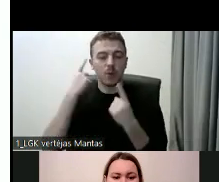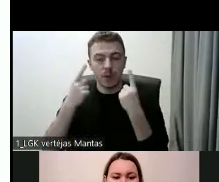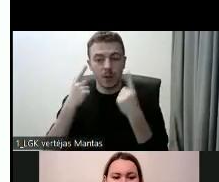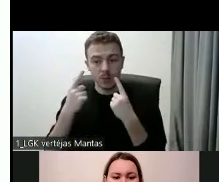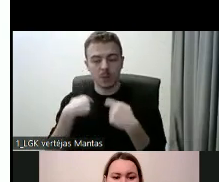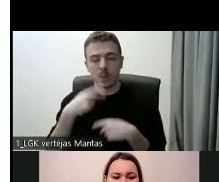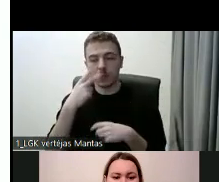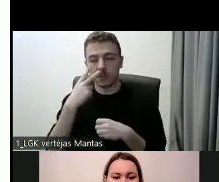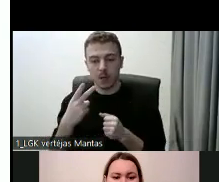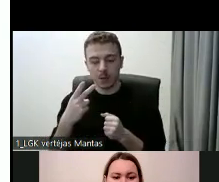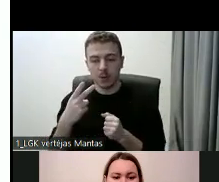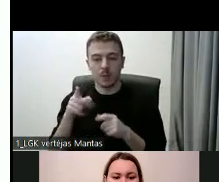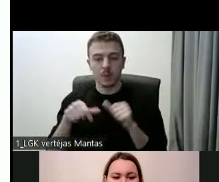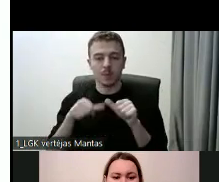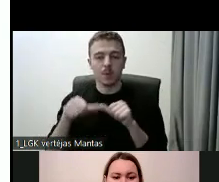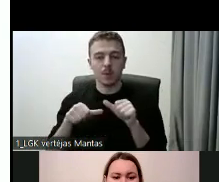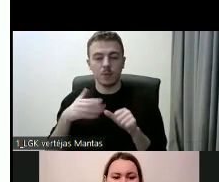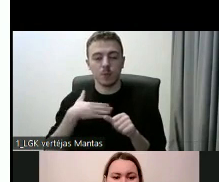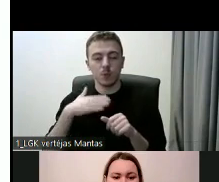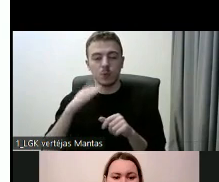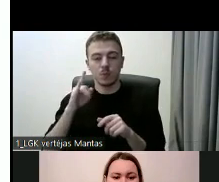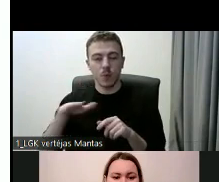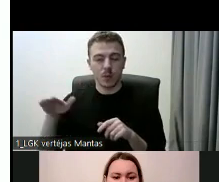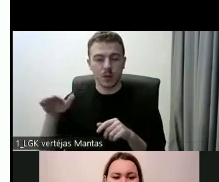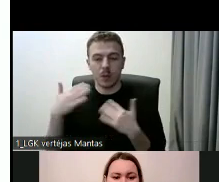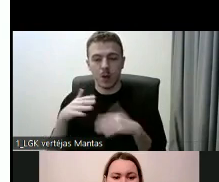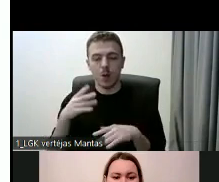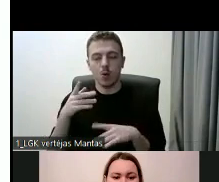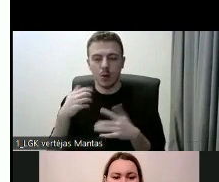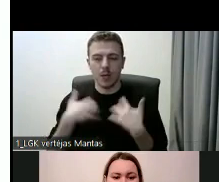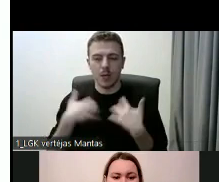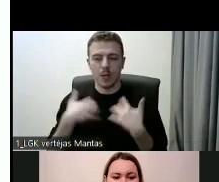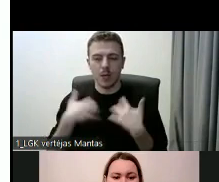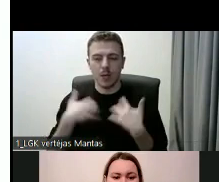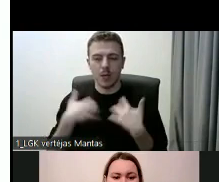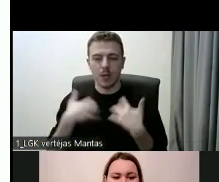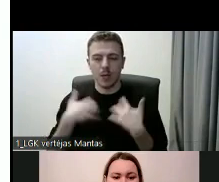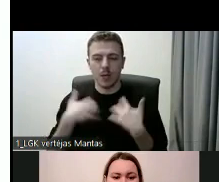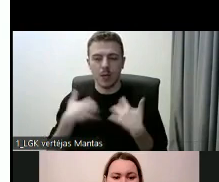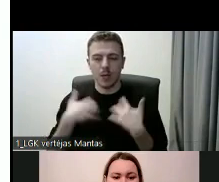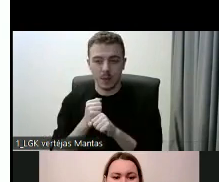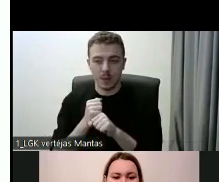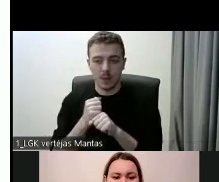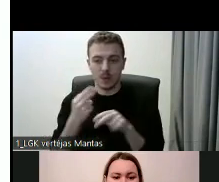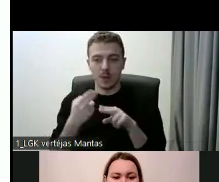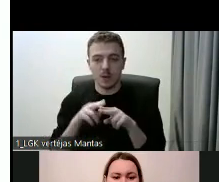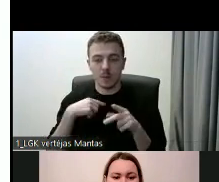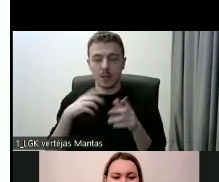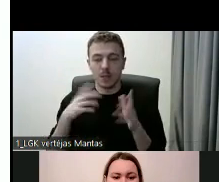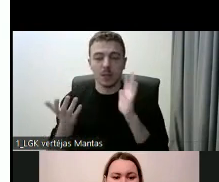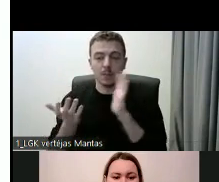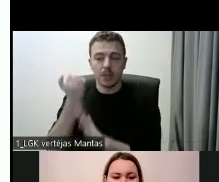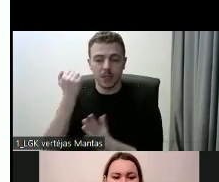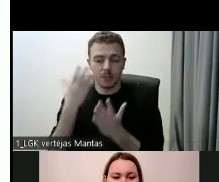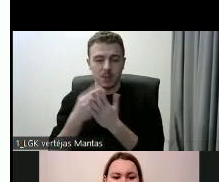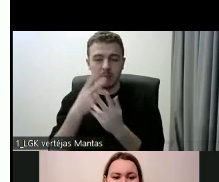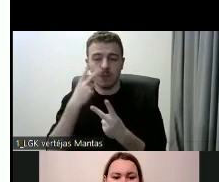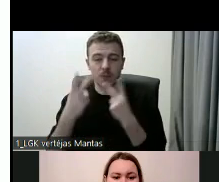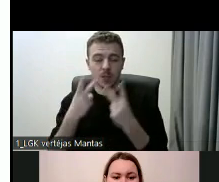21 metais mūsų mokiniai jau daro greitą pažangą. Taigi mes pasiekėme savo